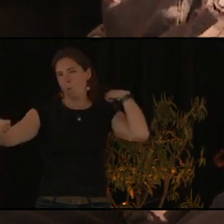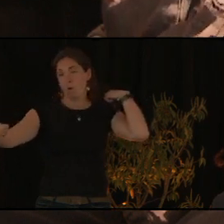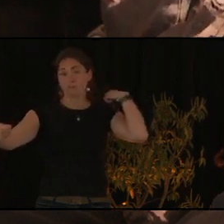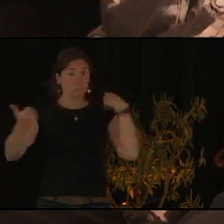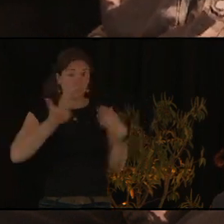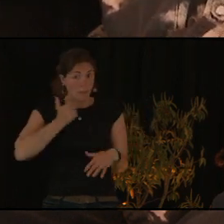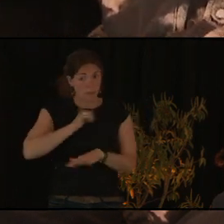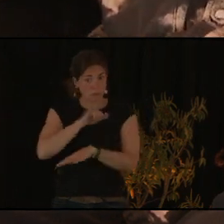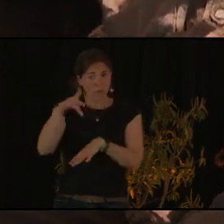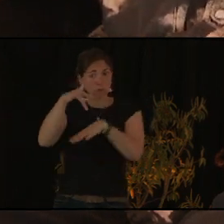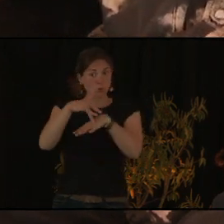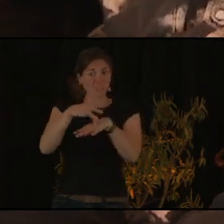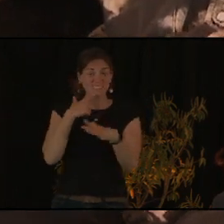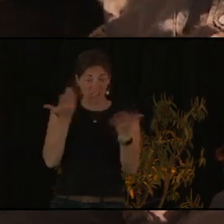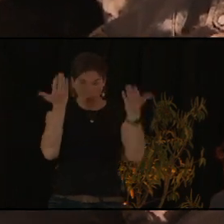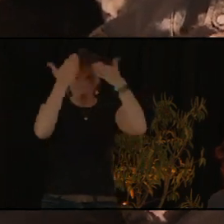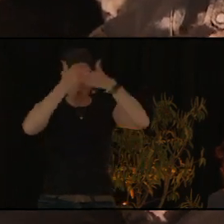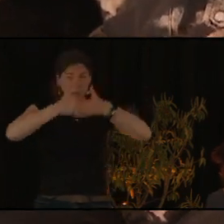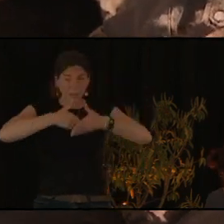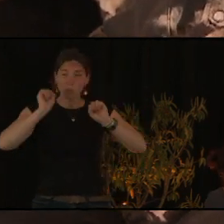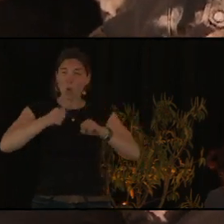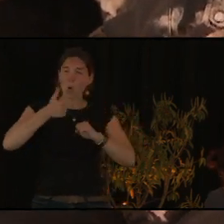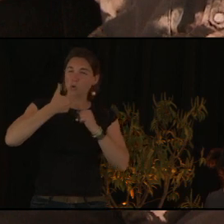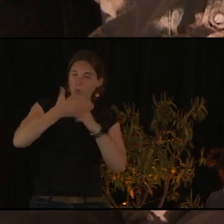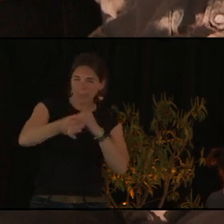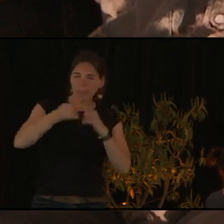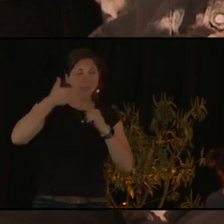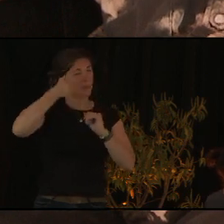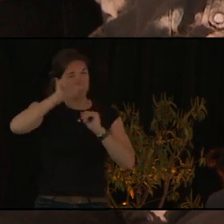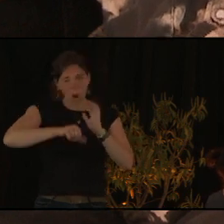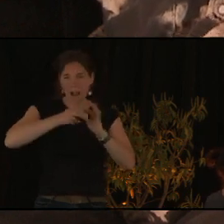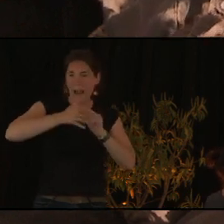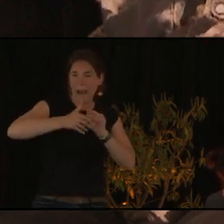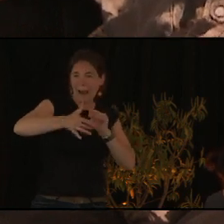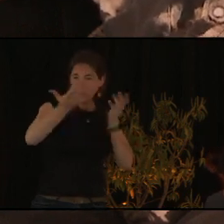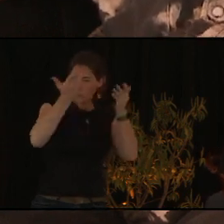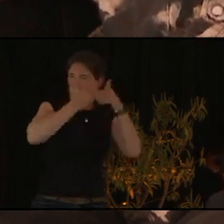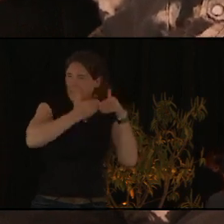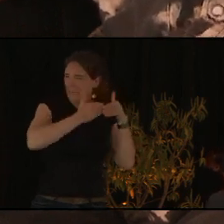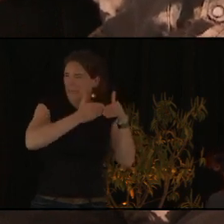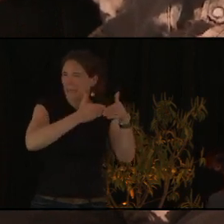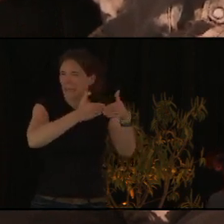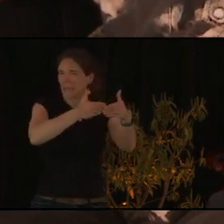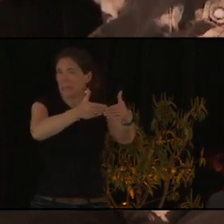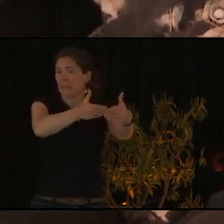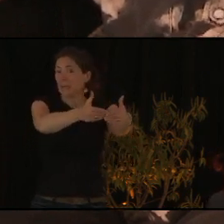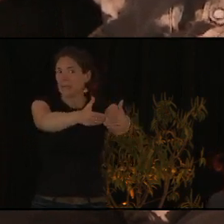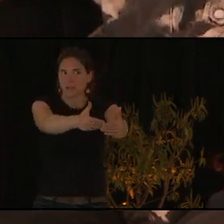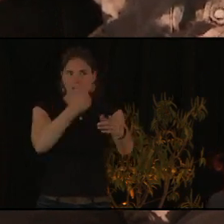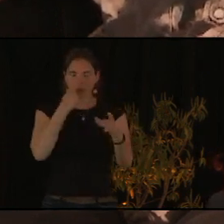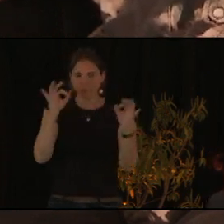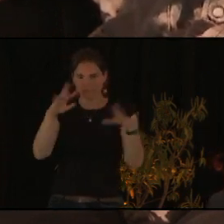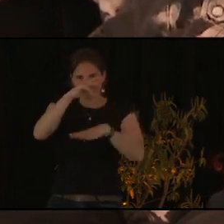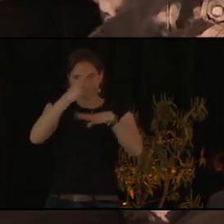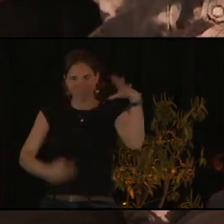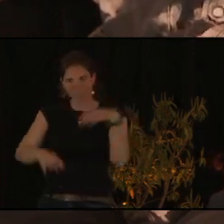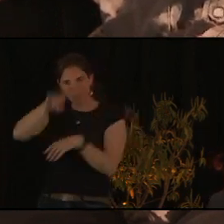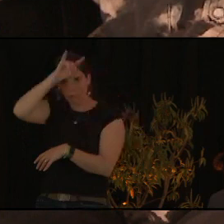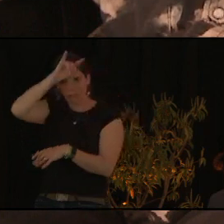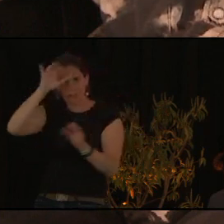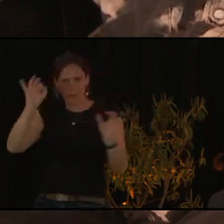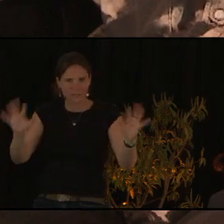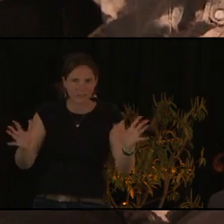hein, cette nuit qui tombe pour des semaines, voire des mois. Je trouvais que la symbolique était magnifique, déjà. Moi, j'y voyais une descente aux enfers, quelque chose de très mythologique.